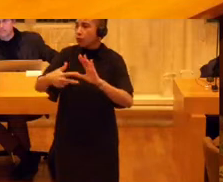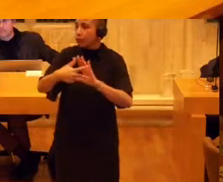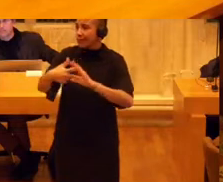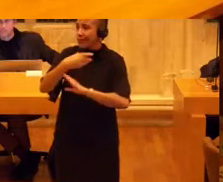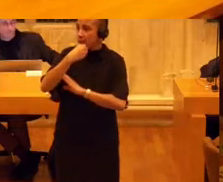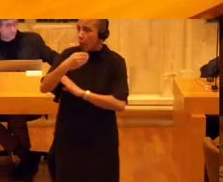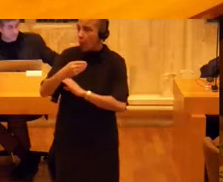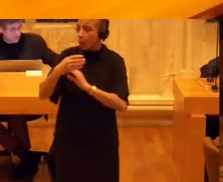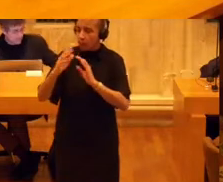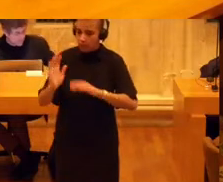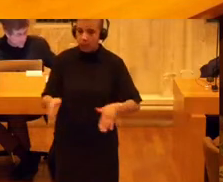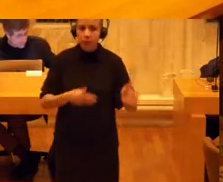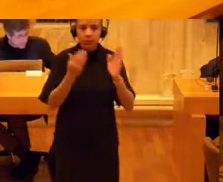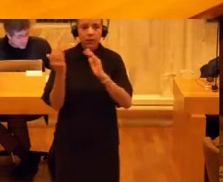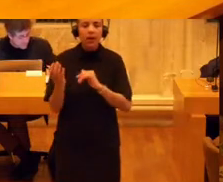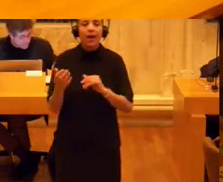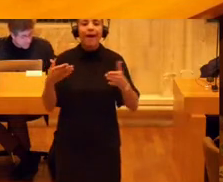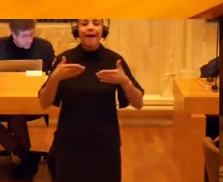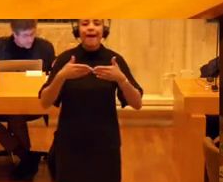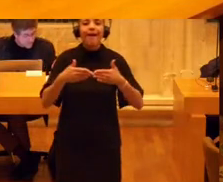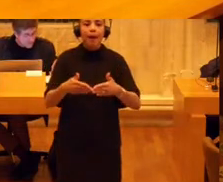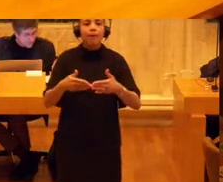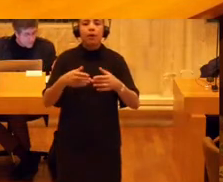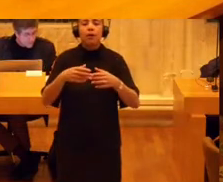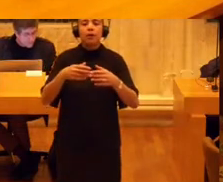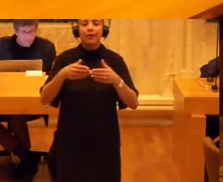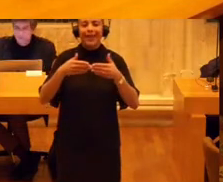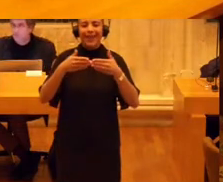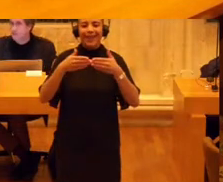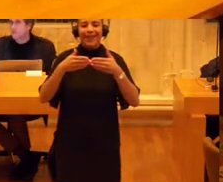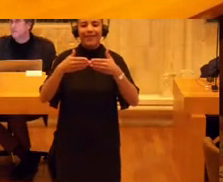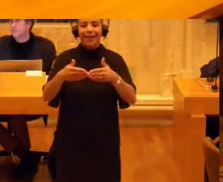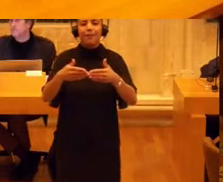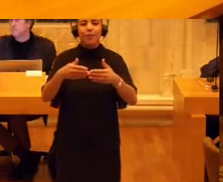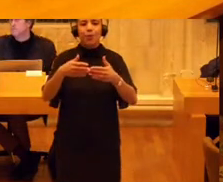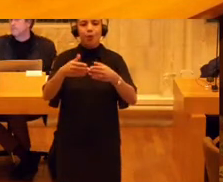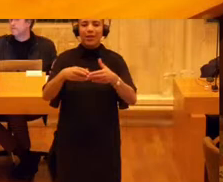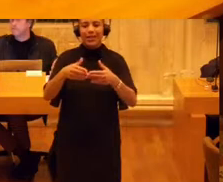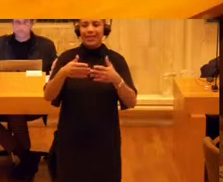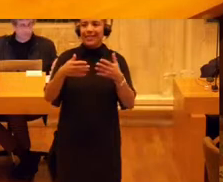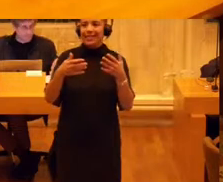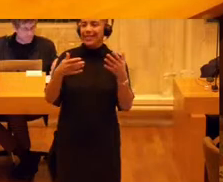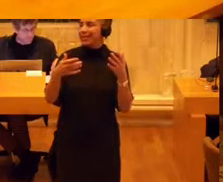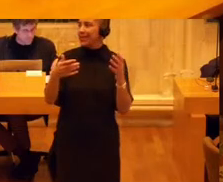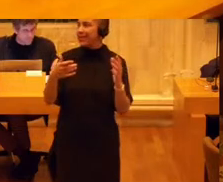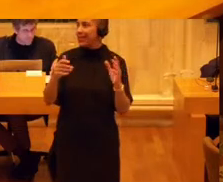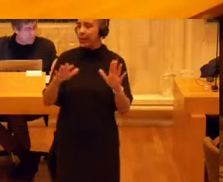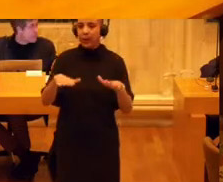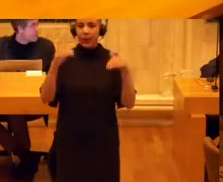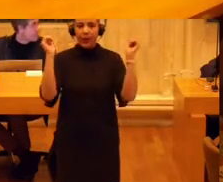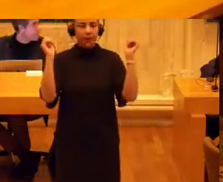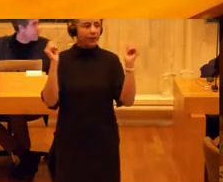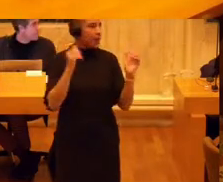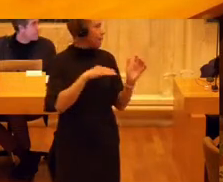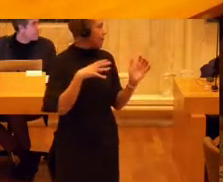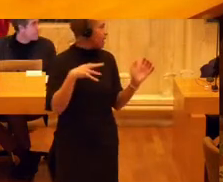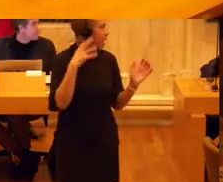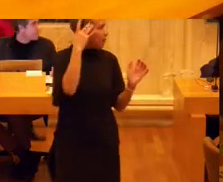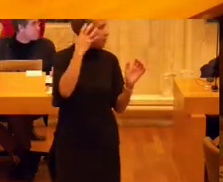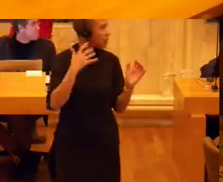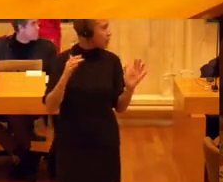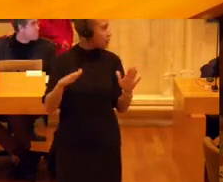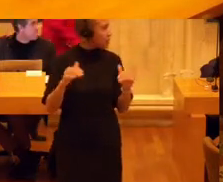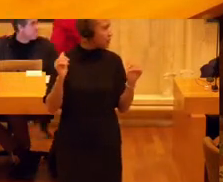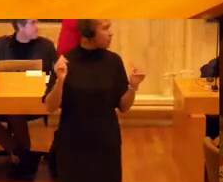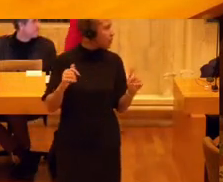Merci. Celle à Cap Loisir. Oui, vous aviez. Ah, vous vous abstenez. Oui, mais vous ne prenez pas part au vote, Madame Ovenagnan, c'est ça?